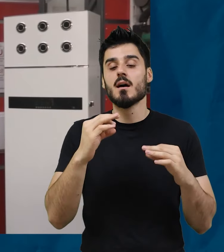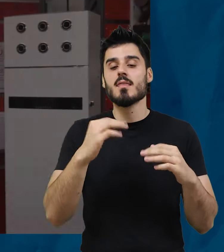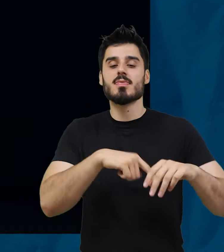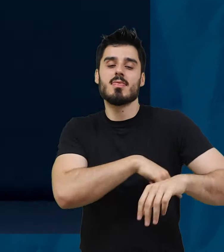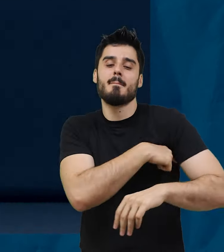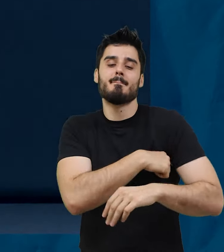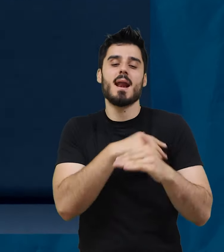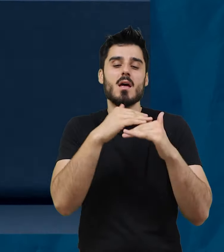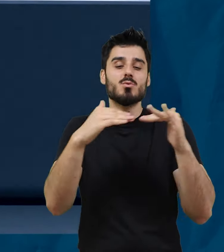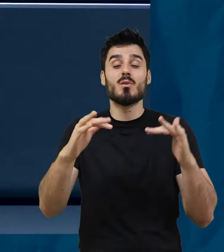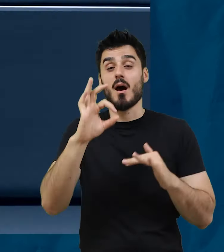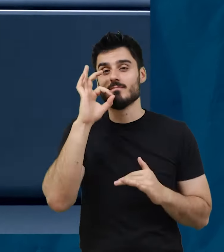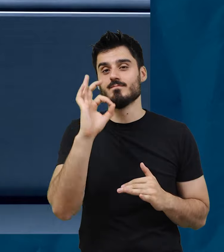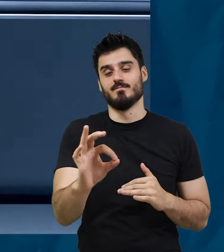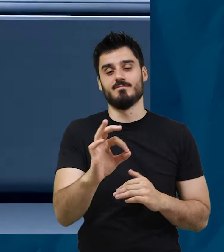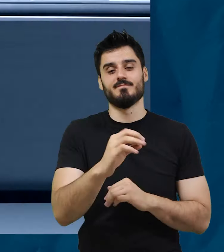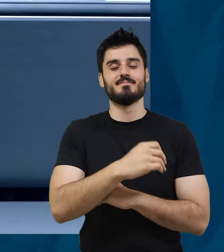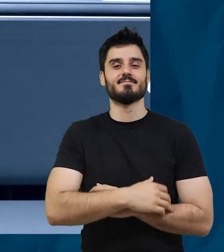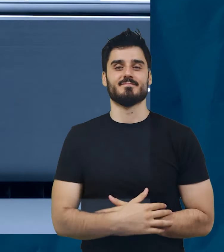температури.